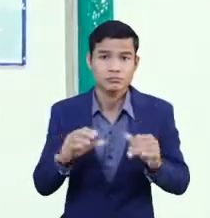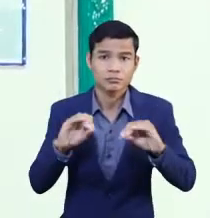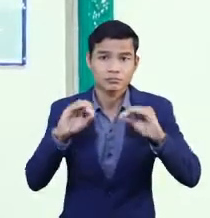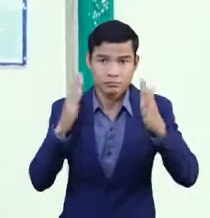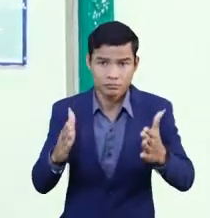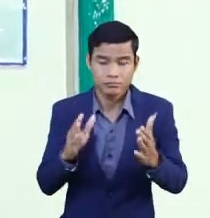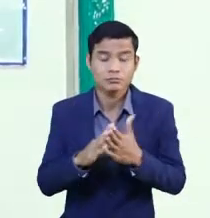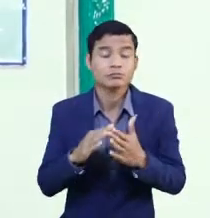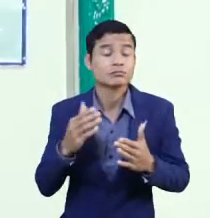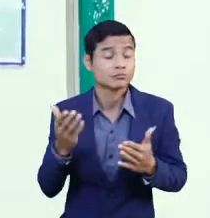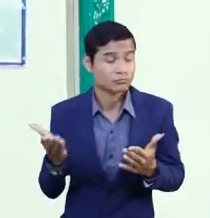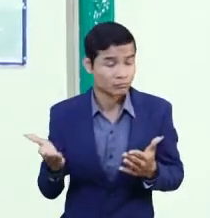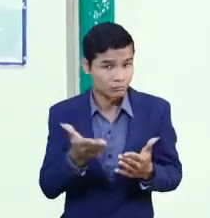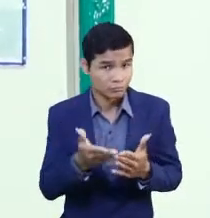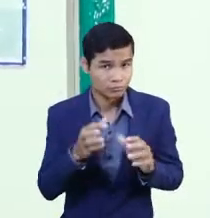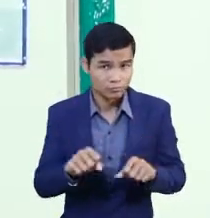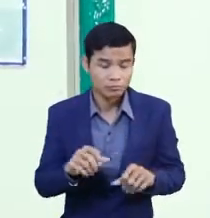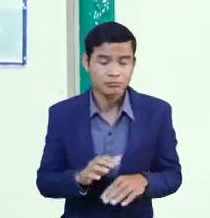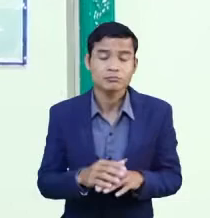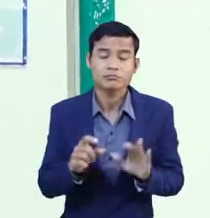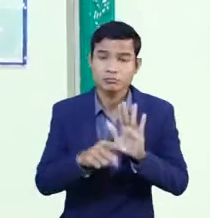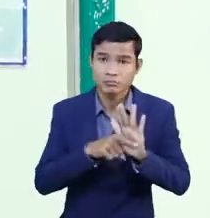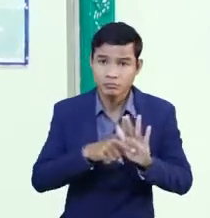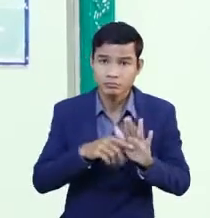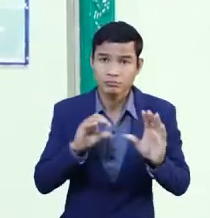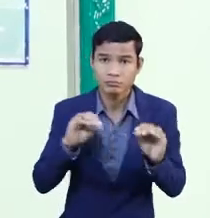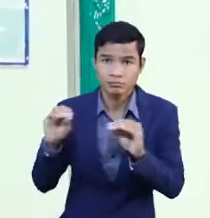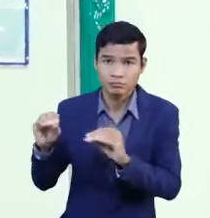ហើយឥឡូវអ្នកគ្រូដកចេញ